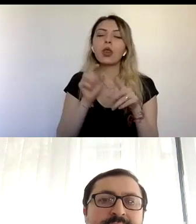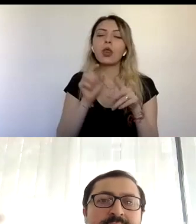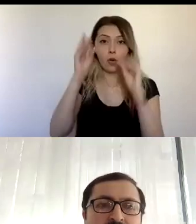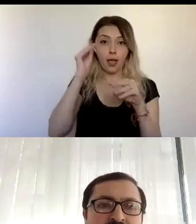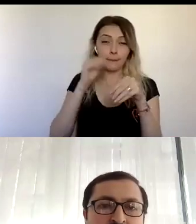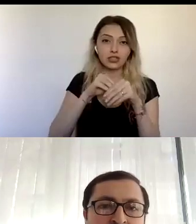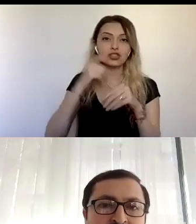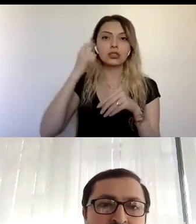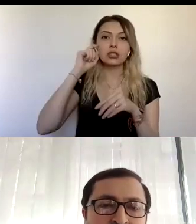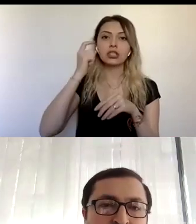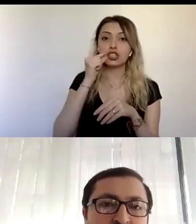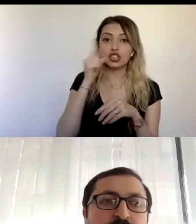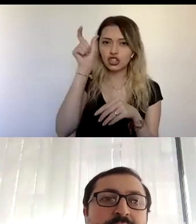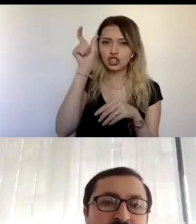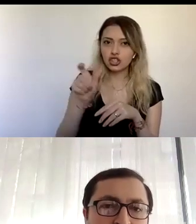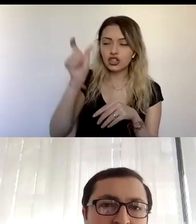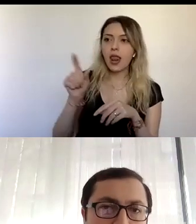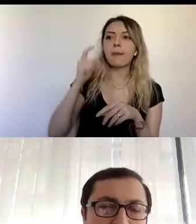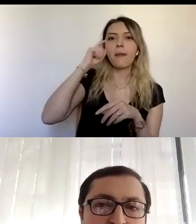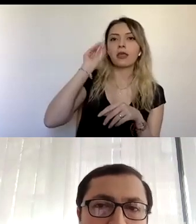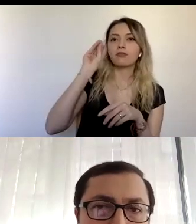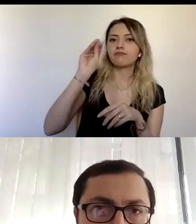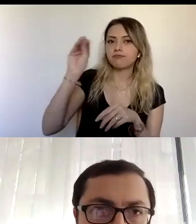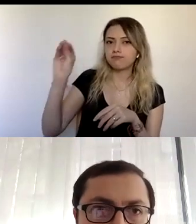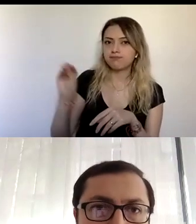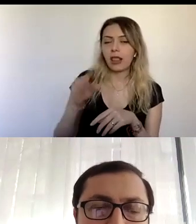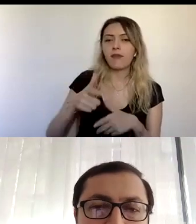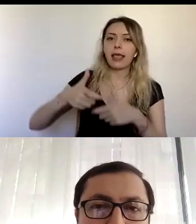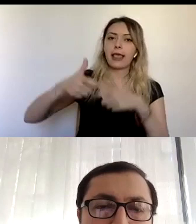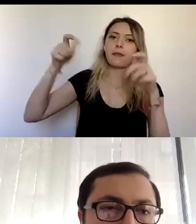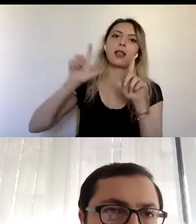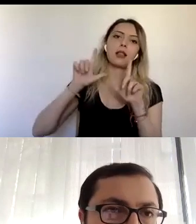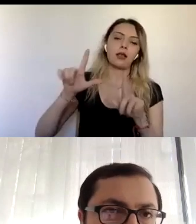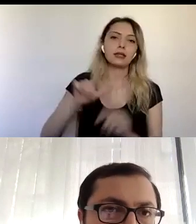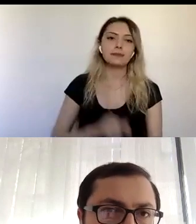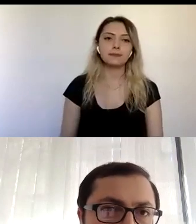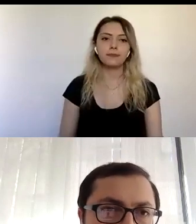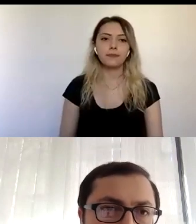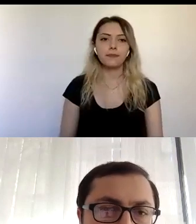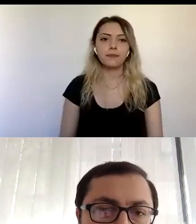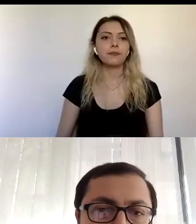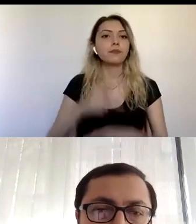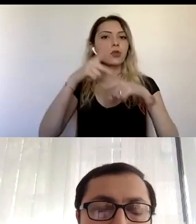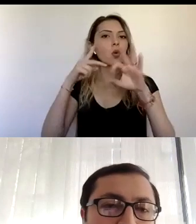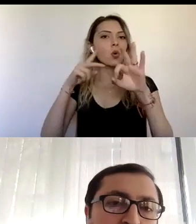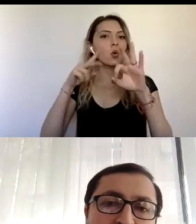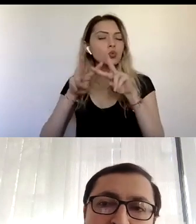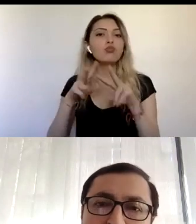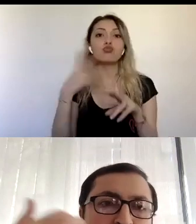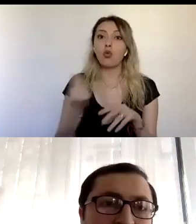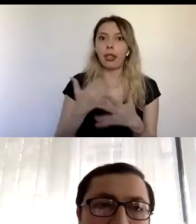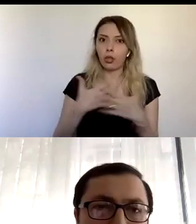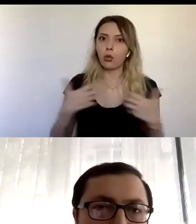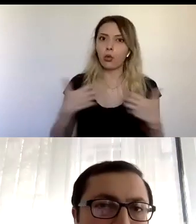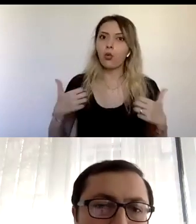bu aslında araçlardan ziyade birçok şeyde kullanıcılarda biten şeyler. Yani Zoom'u çok iyi kullanabiliriz güvenli şekilde ama bir